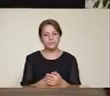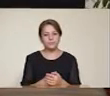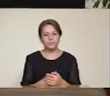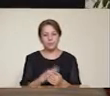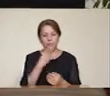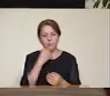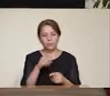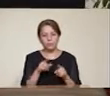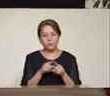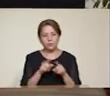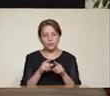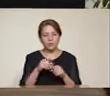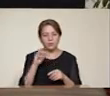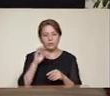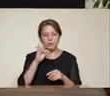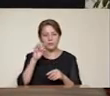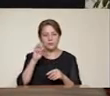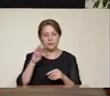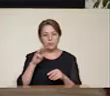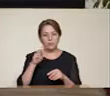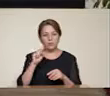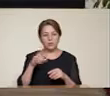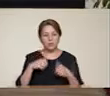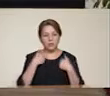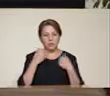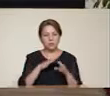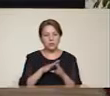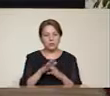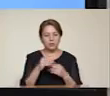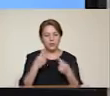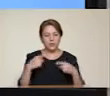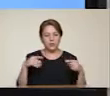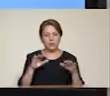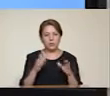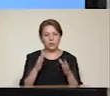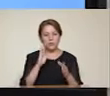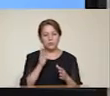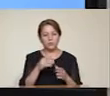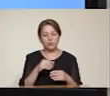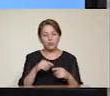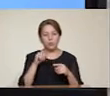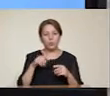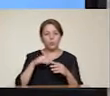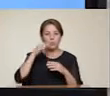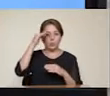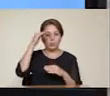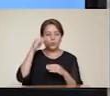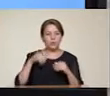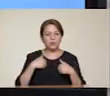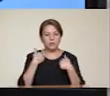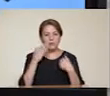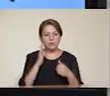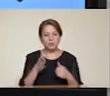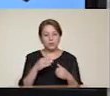Demak, ko'rib turganingizdek, jismlar harakatlanganda turli holatlarda bo'ladi. Demak, jism yuqorida harakatlanayotgani,